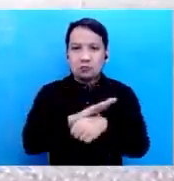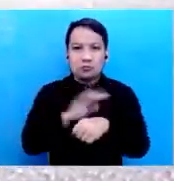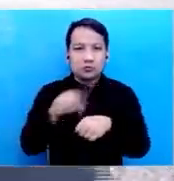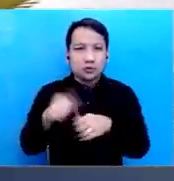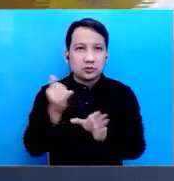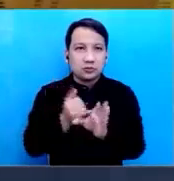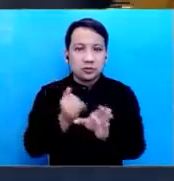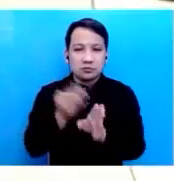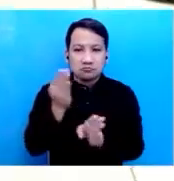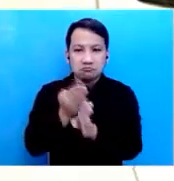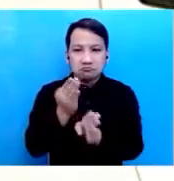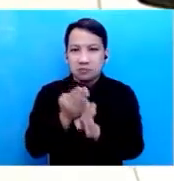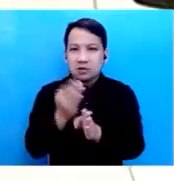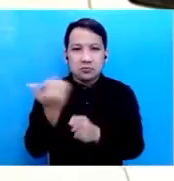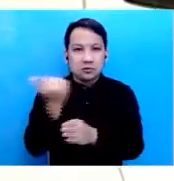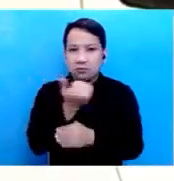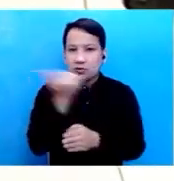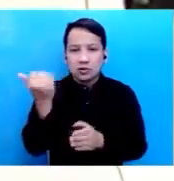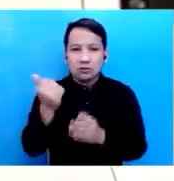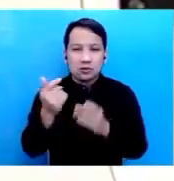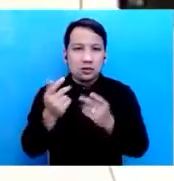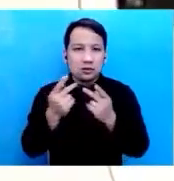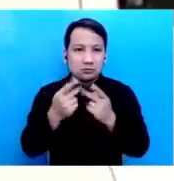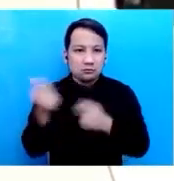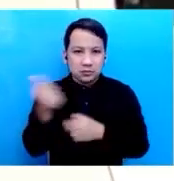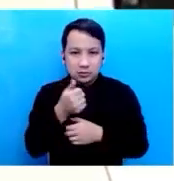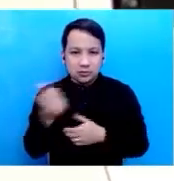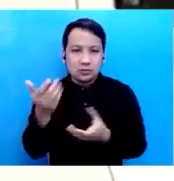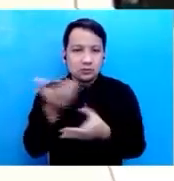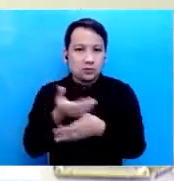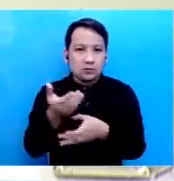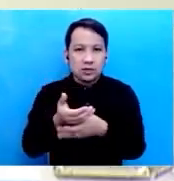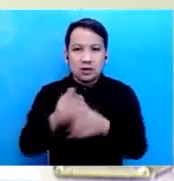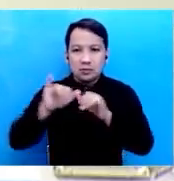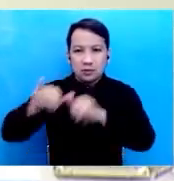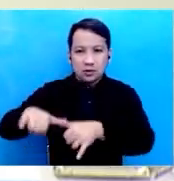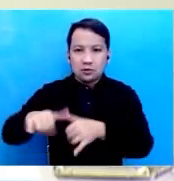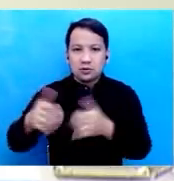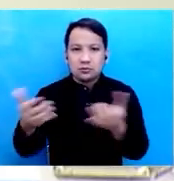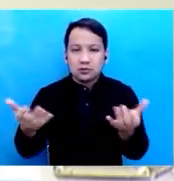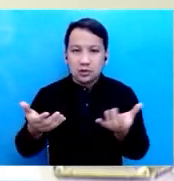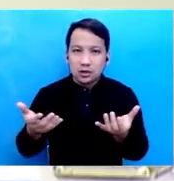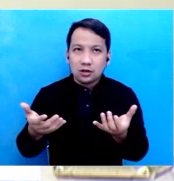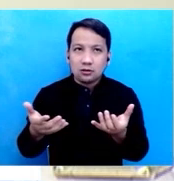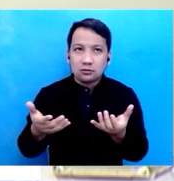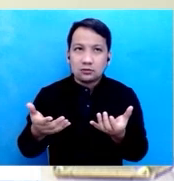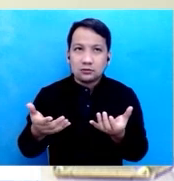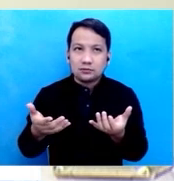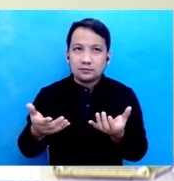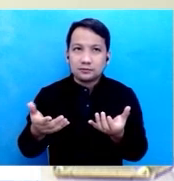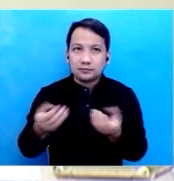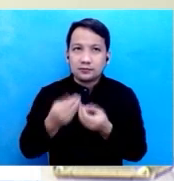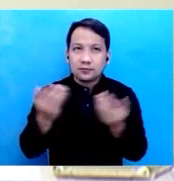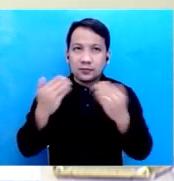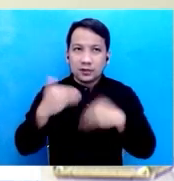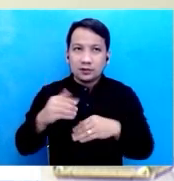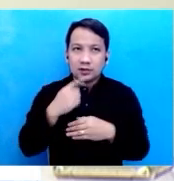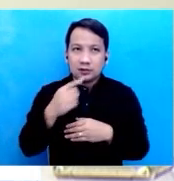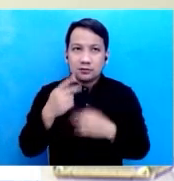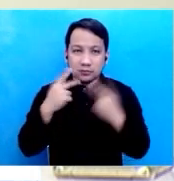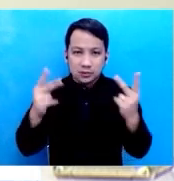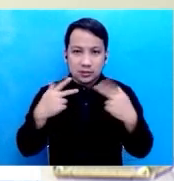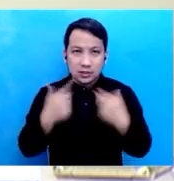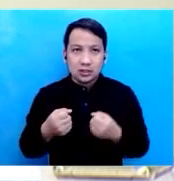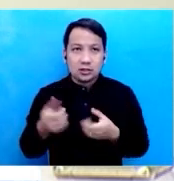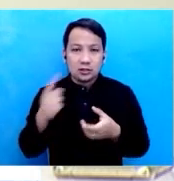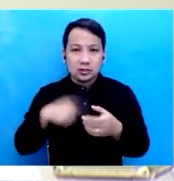bus at iba pang pampasaherong sasakyan. Ang maiiwan na lang po yata dyan is yung minimum public health standards, which is yung